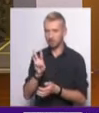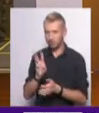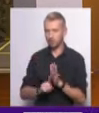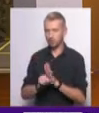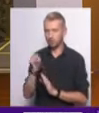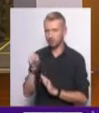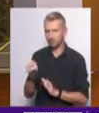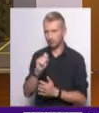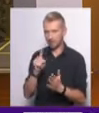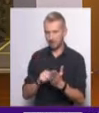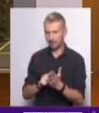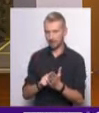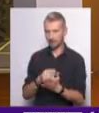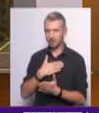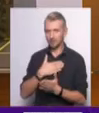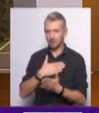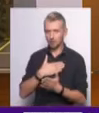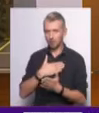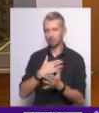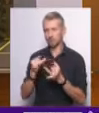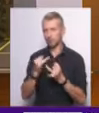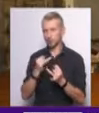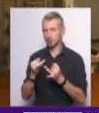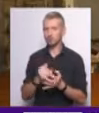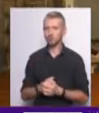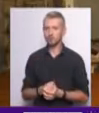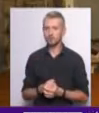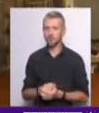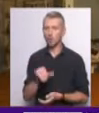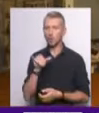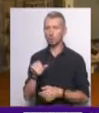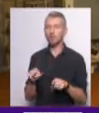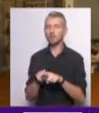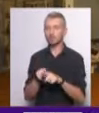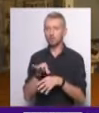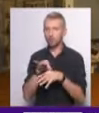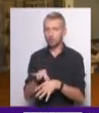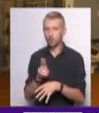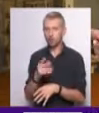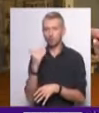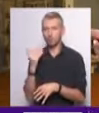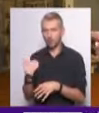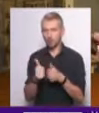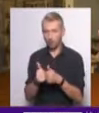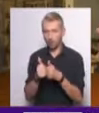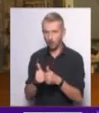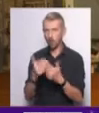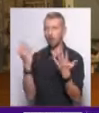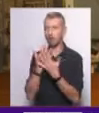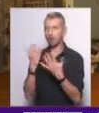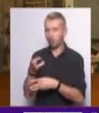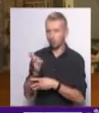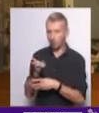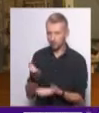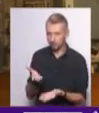питання нашу дискусію прямоефірну. У вас так само проводяться, як і у ваших колег, кінопокази, правильно, на вашому